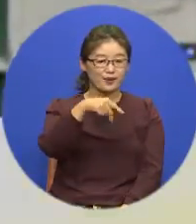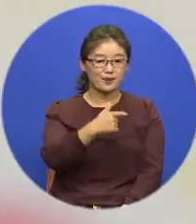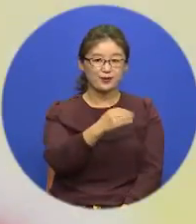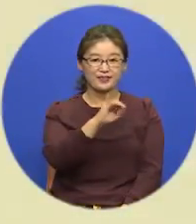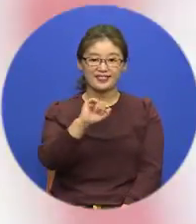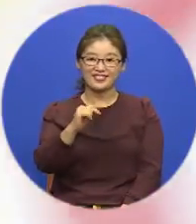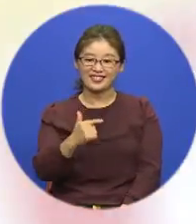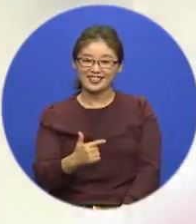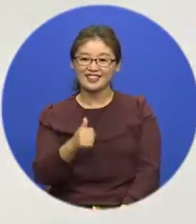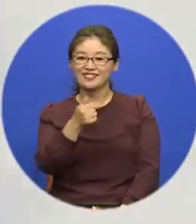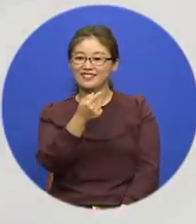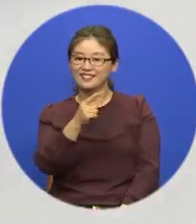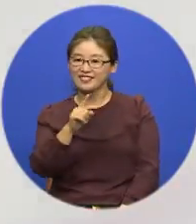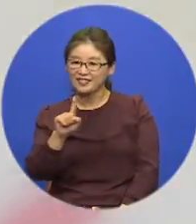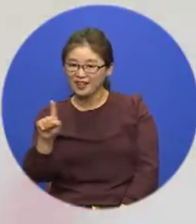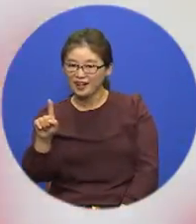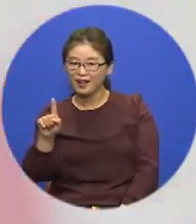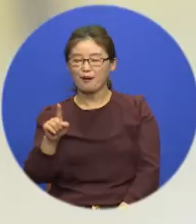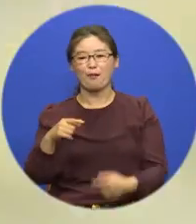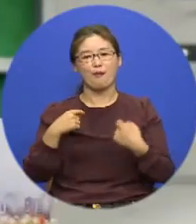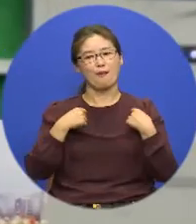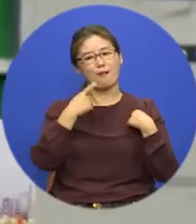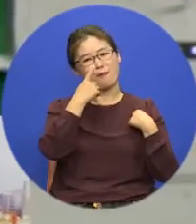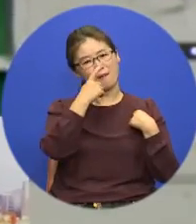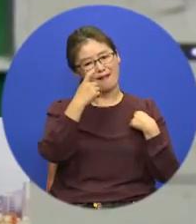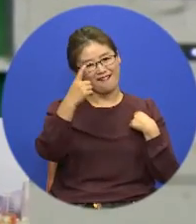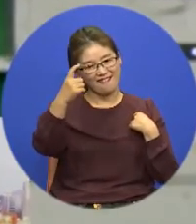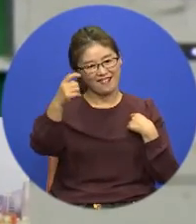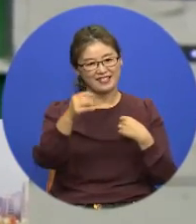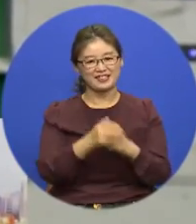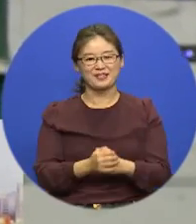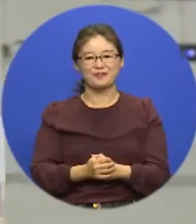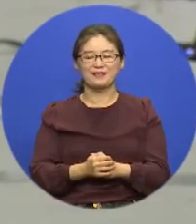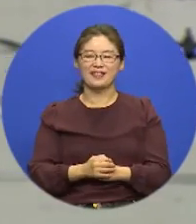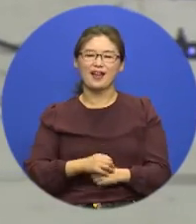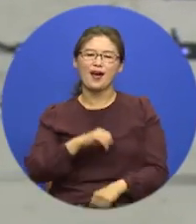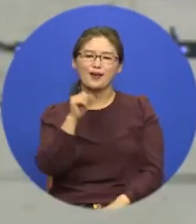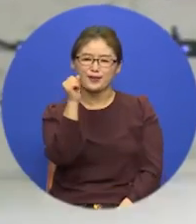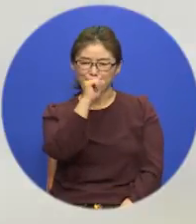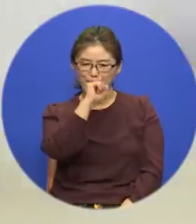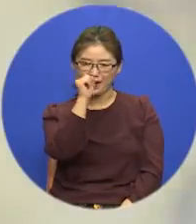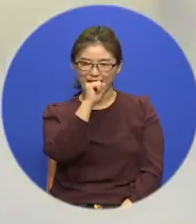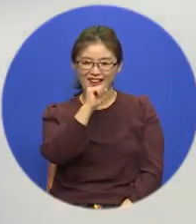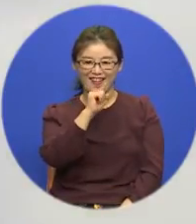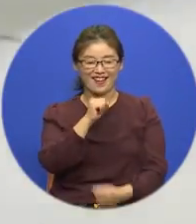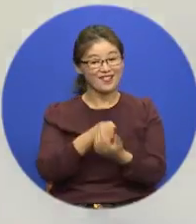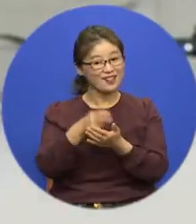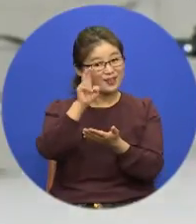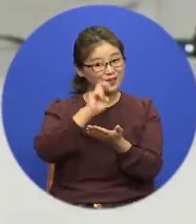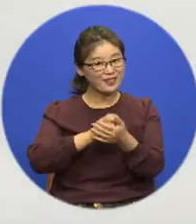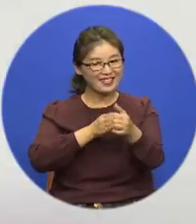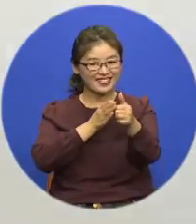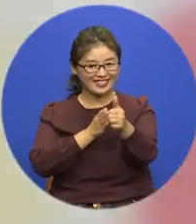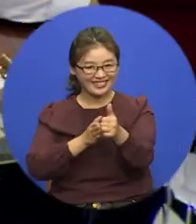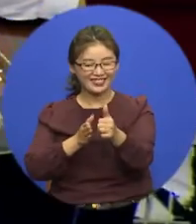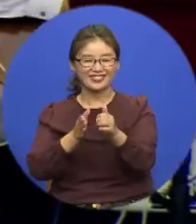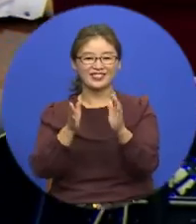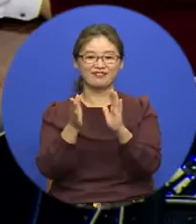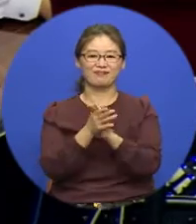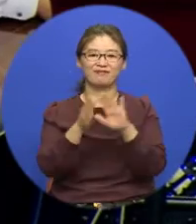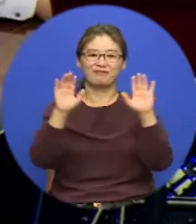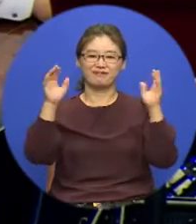아주 럭셔리하고 멋있었어요. 여러분, 이혜리의 아이즈와라블루를 불러주실 윤희란 씨 뜨거운